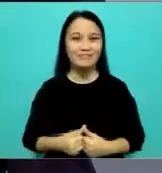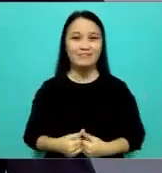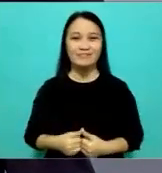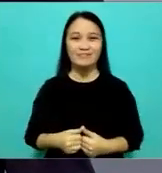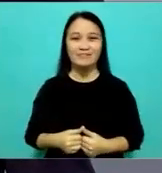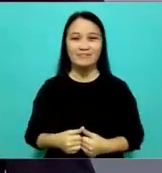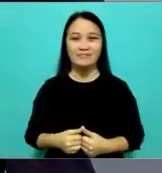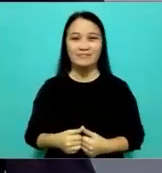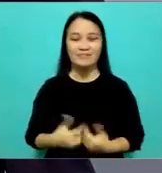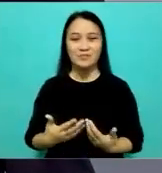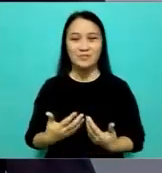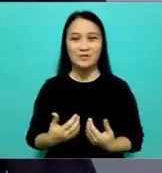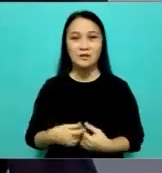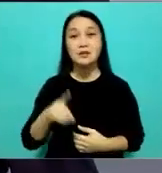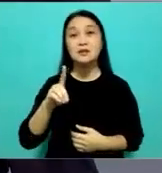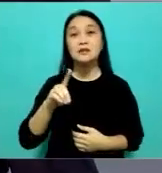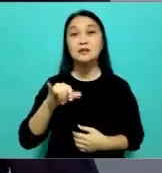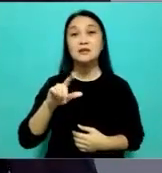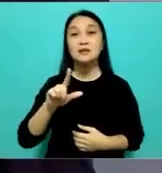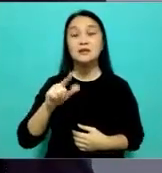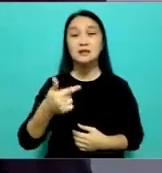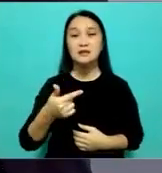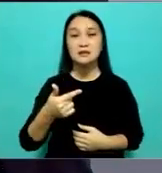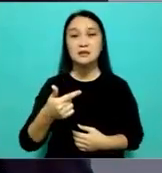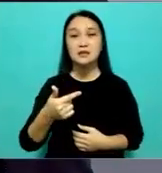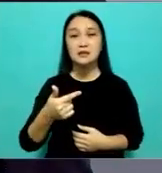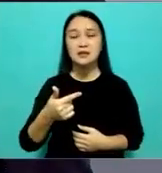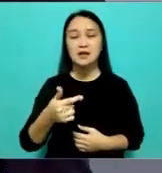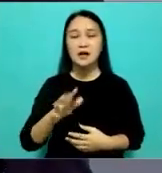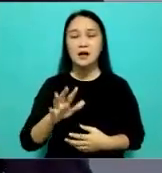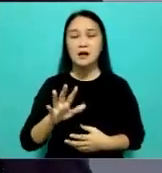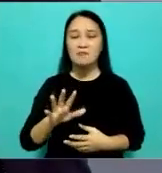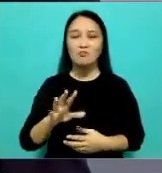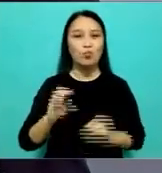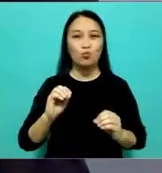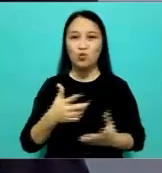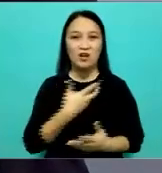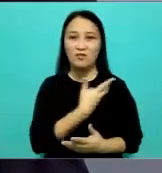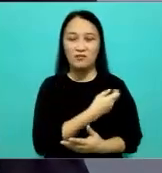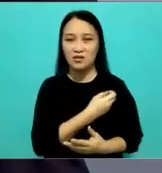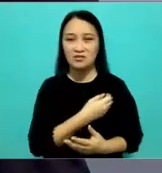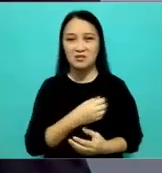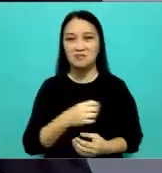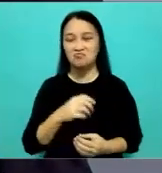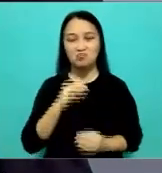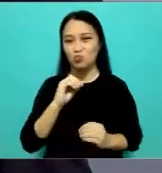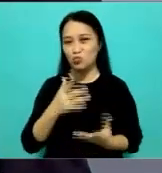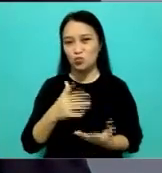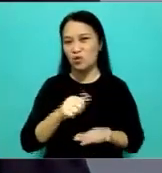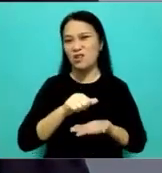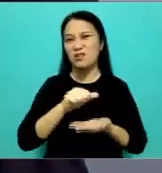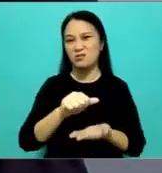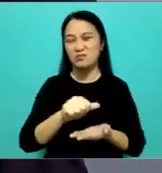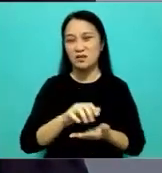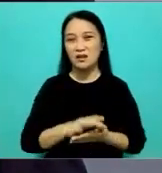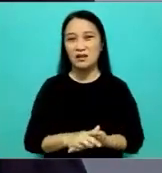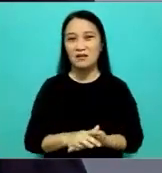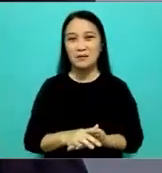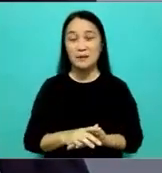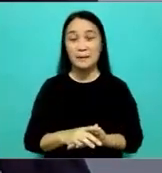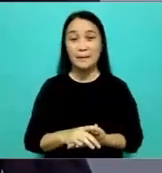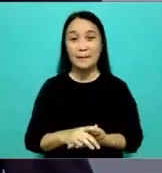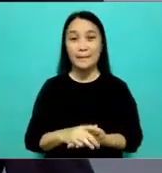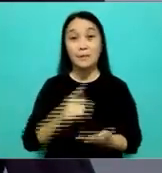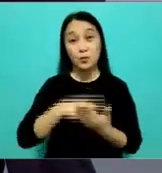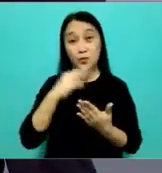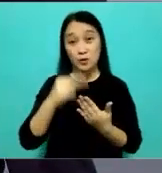Nanindigan ng DILG sa mungkahing no vaccine, delayed ayuda para sa makasali sa Pantawid Pamilyang Pilipino program ng pamahalaan. Pero giit ng